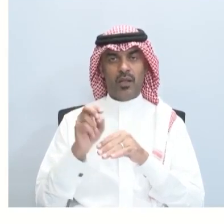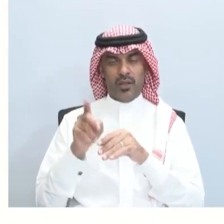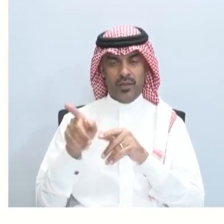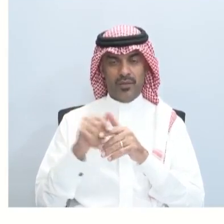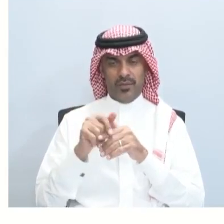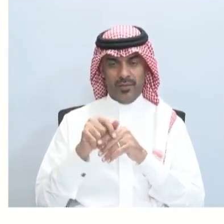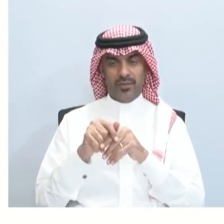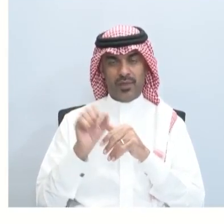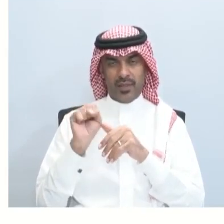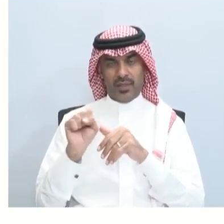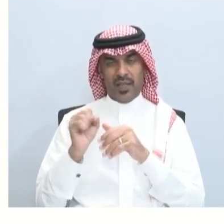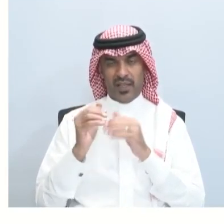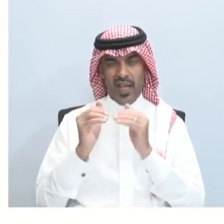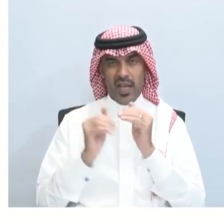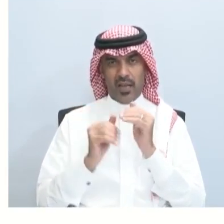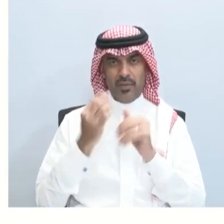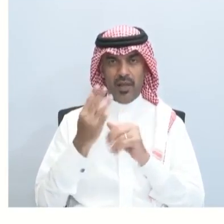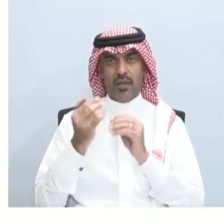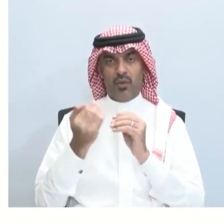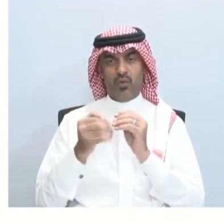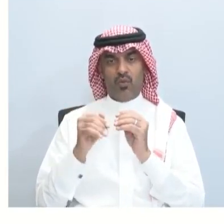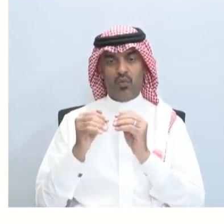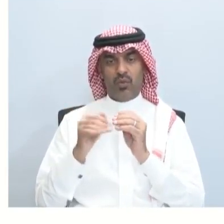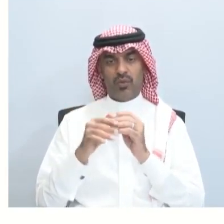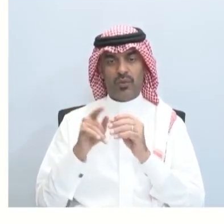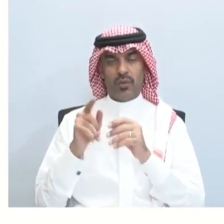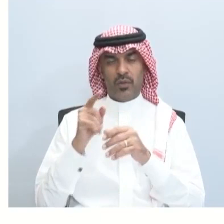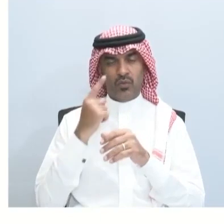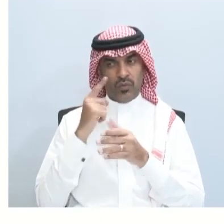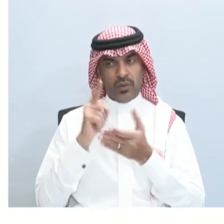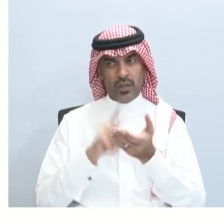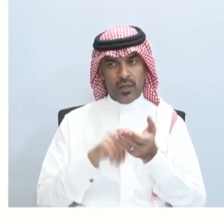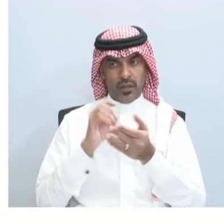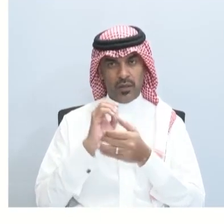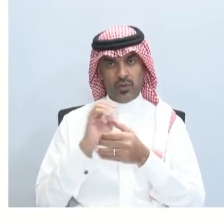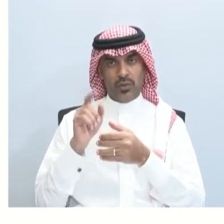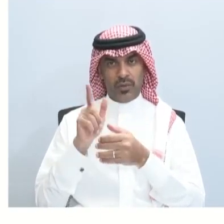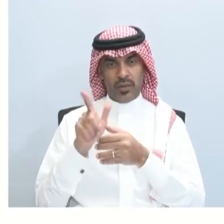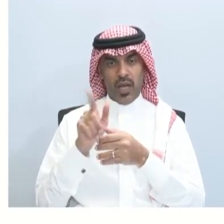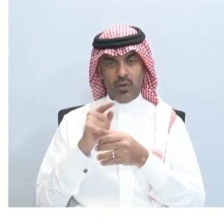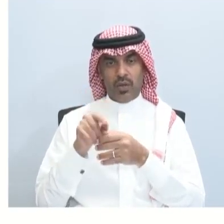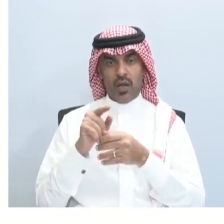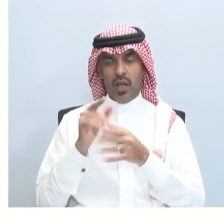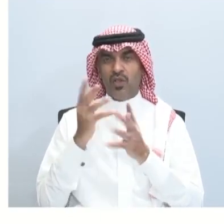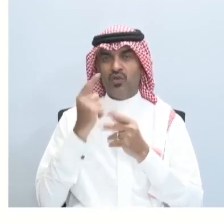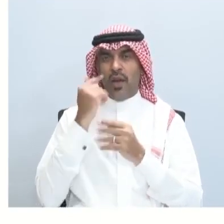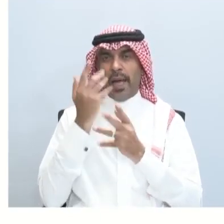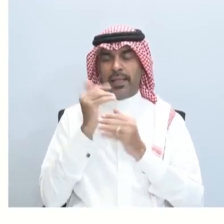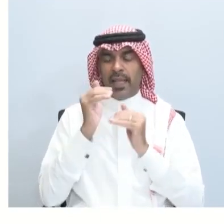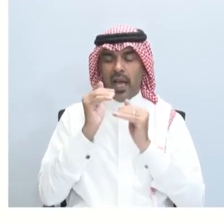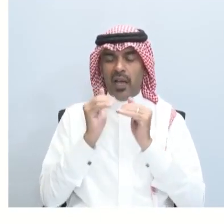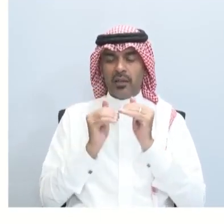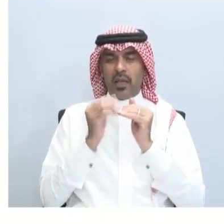صاد اقل من ثلاثه ونصف للتحقق من صحه الحل نعوض باي عدد اصغر من